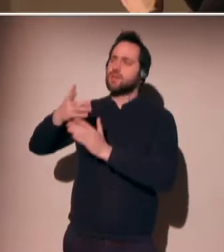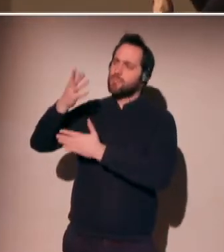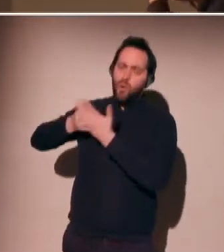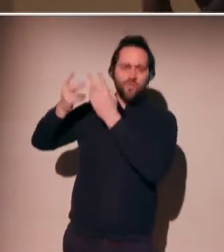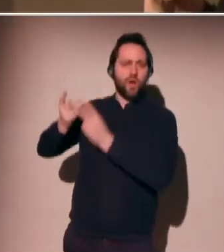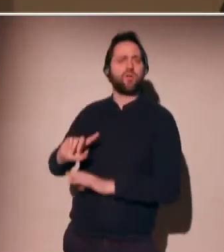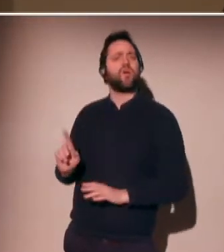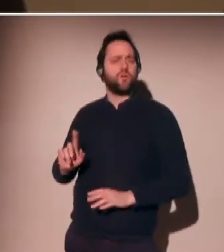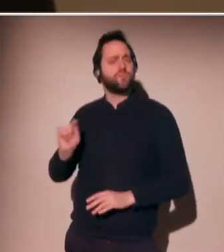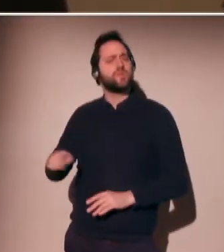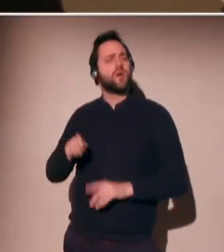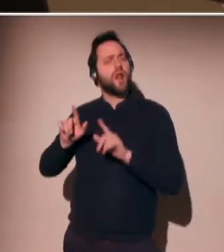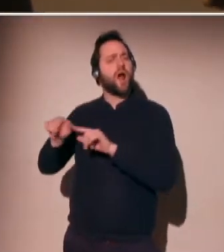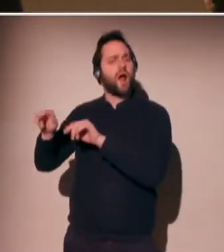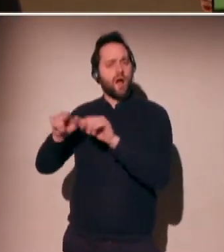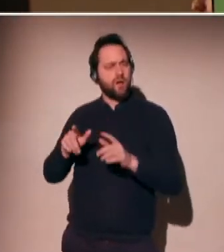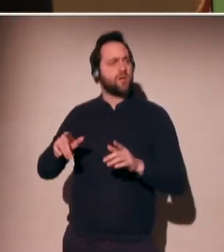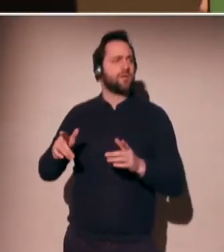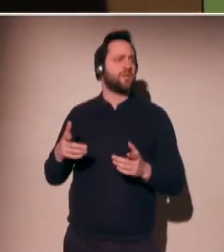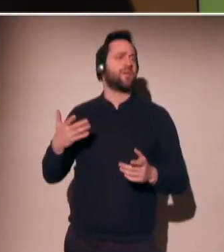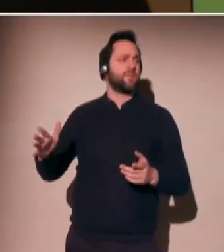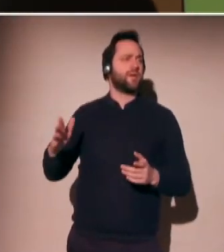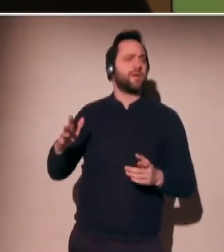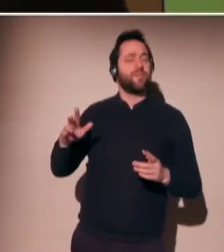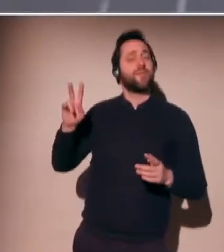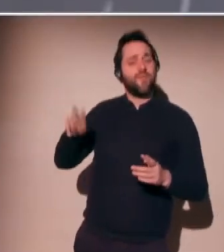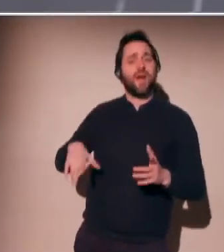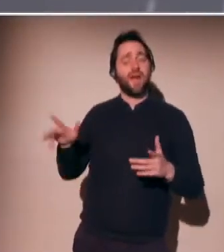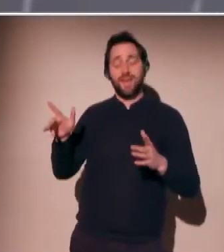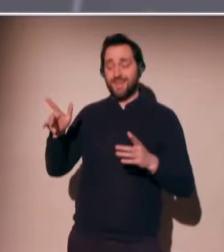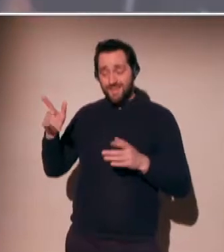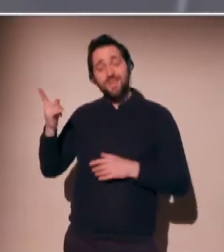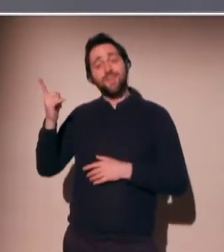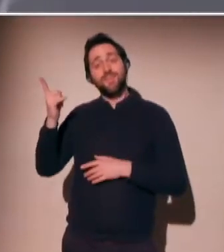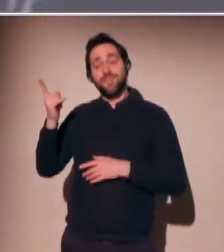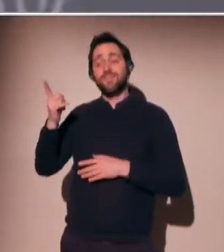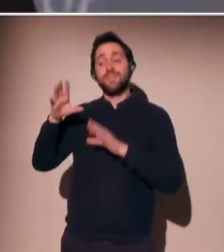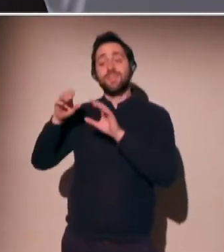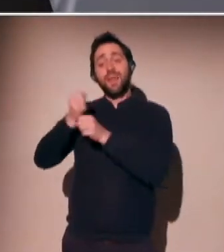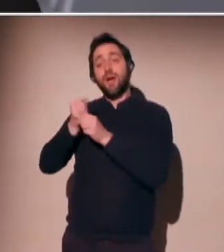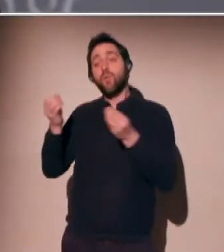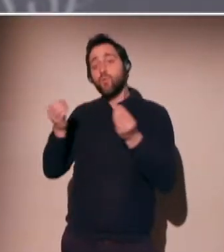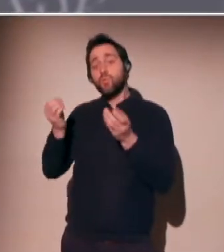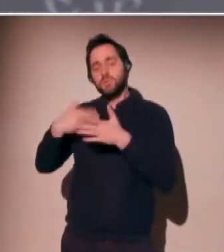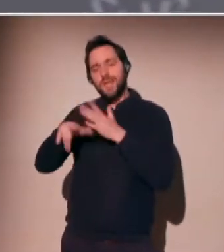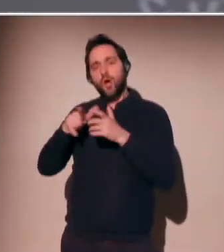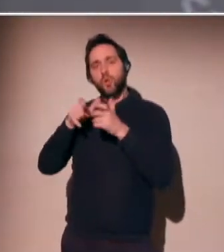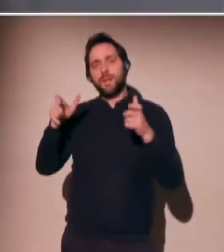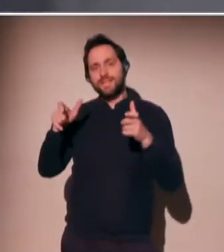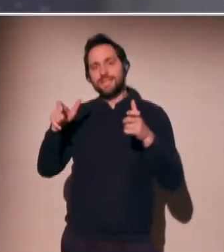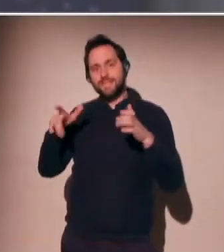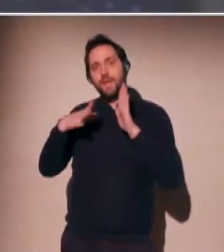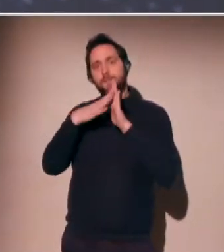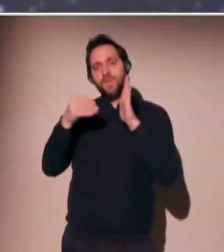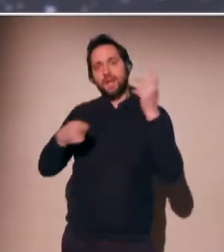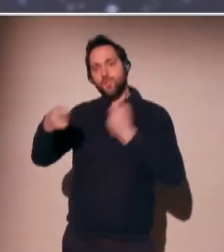le modèle commercial de ces entreprises est tout simplement pas éthique, et donc on ne peut rien faire. On ne peut pas tout simplement demander